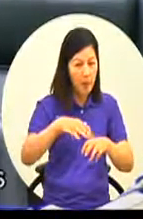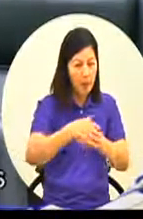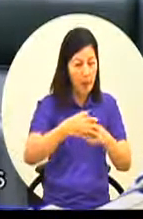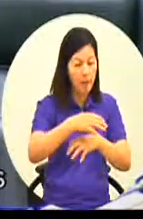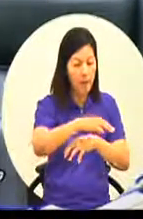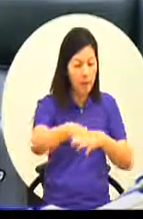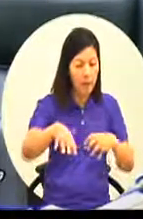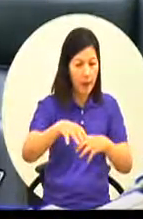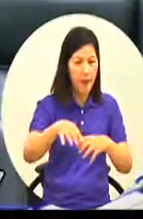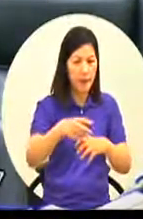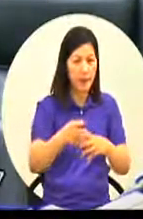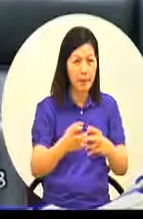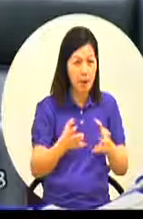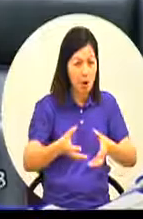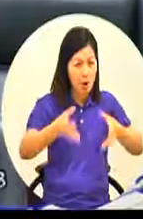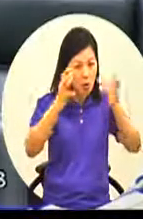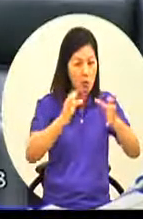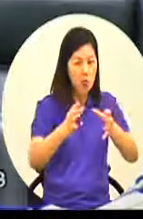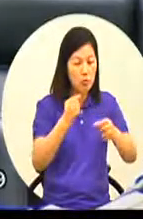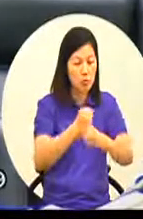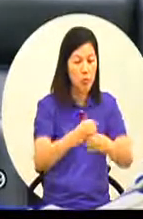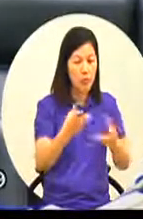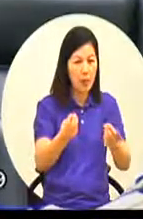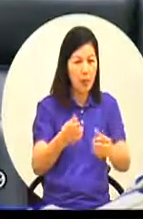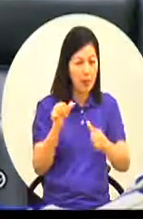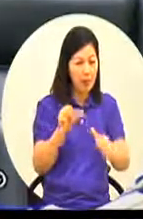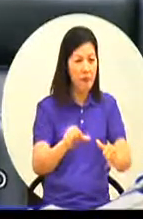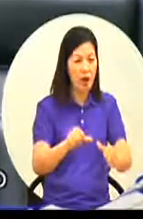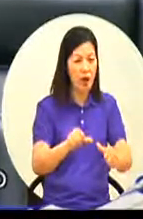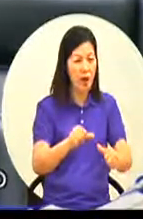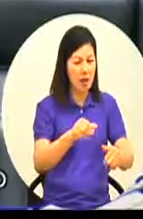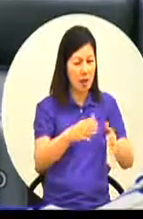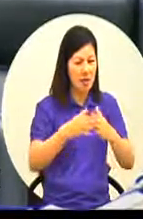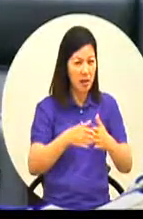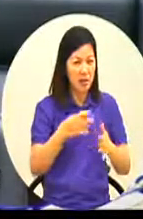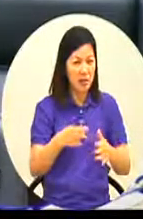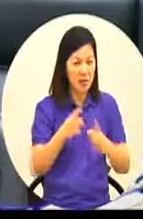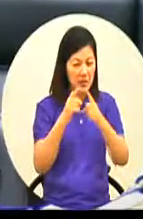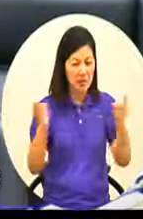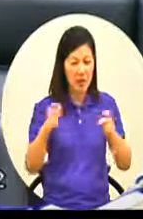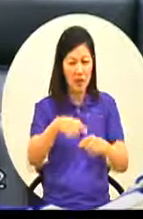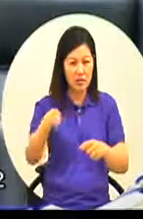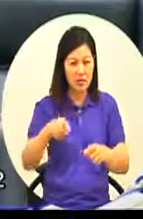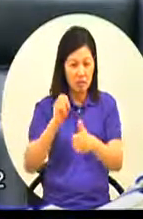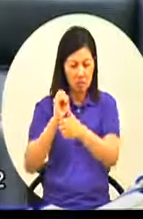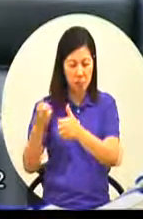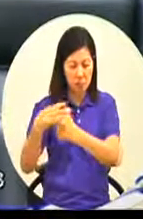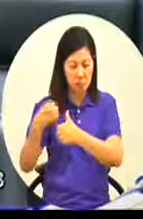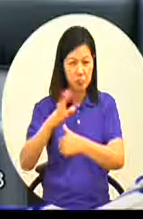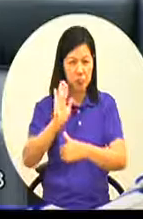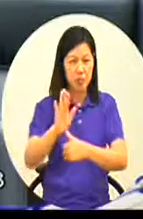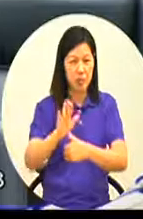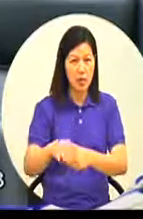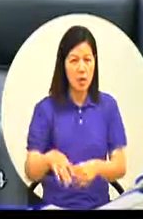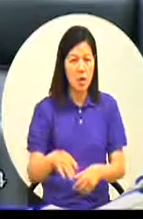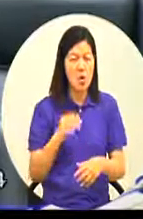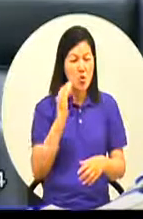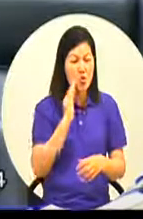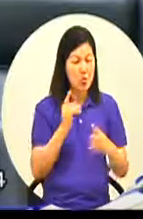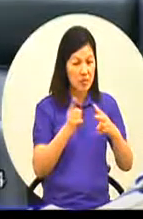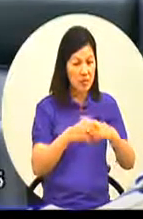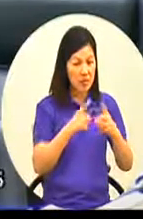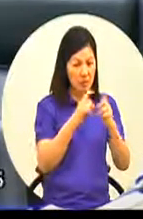就是要来开火。这若是足侪寺庙你欢迎啊，啊，你也针对这个部分。啊，那小小一间庙吼，伊